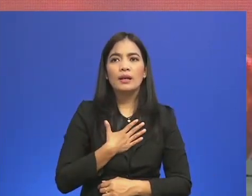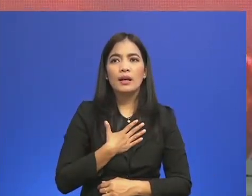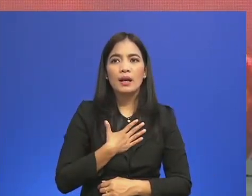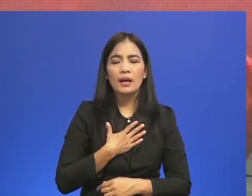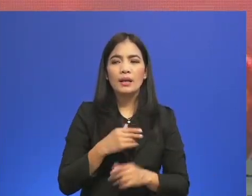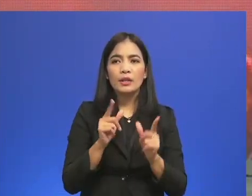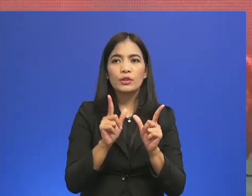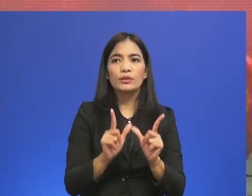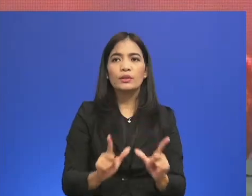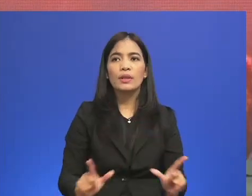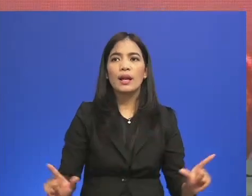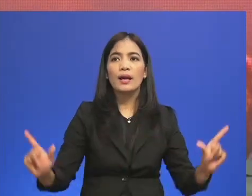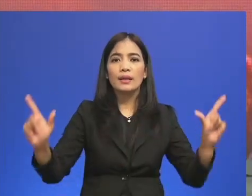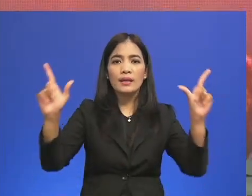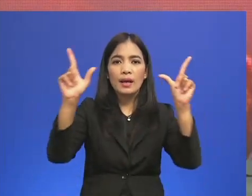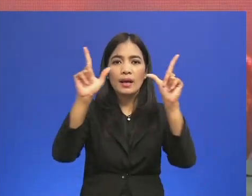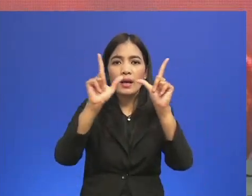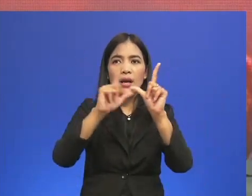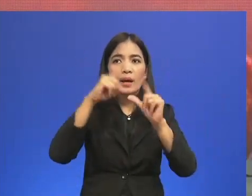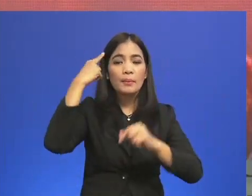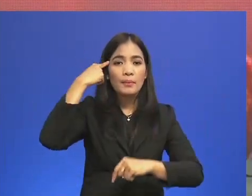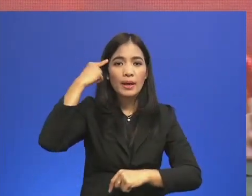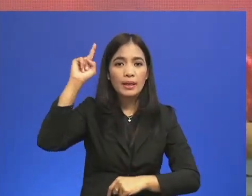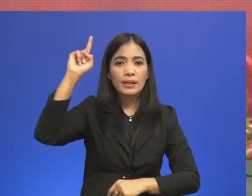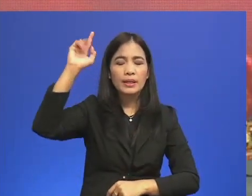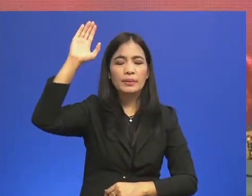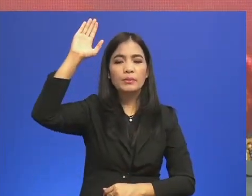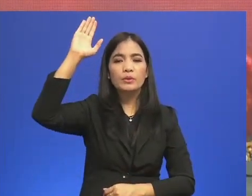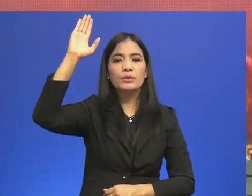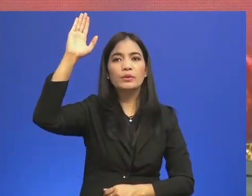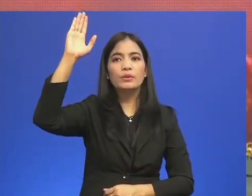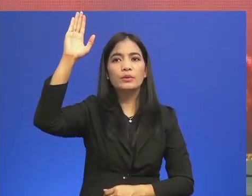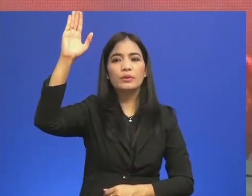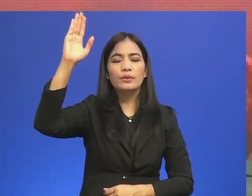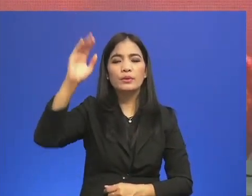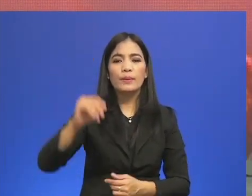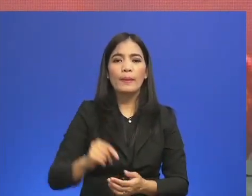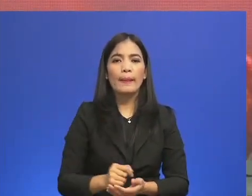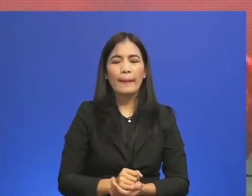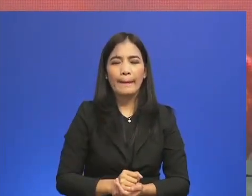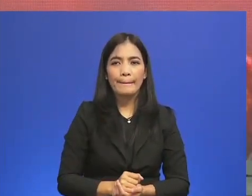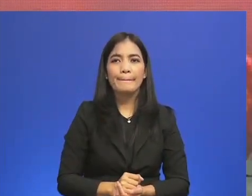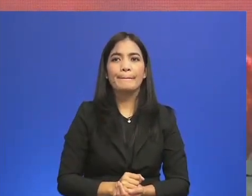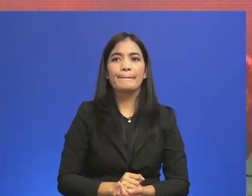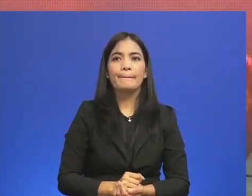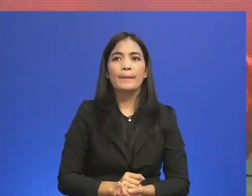agar aku layak bagimu.